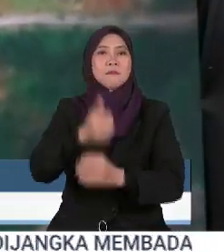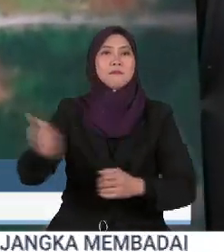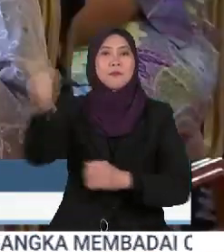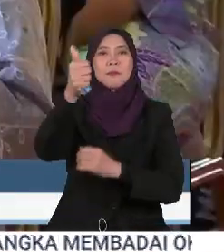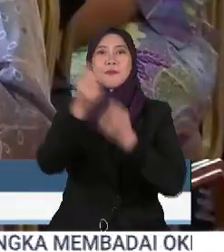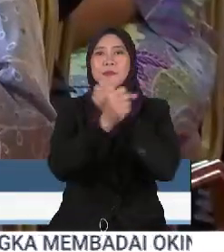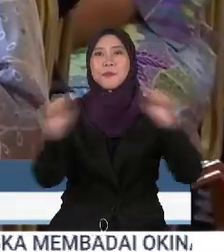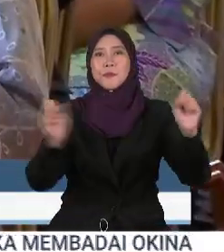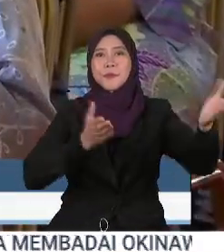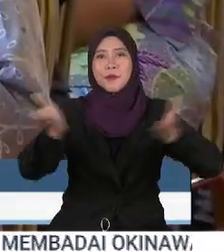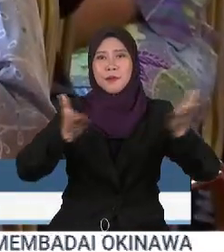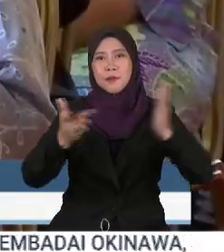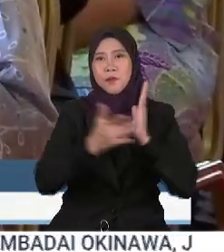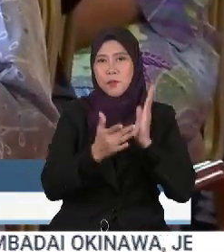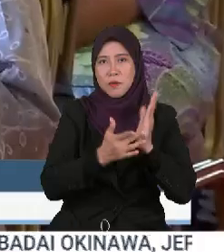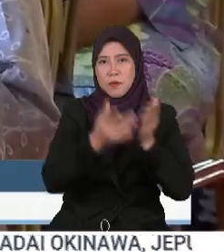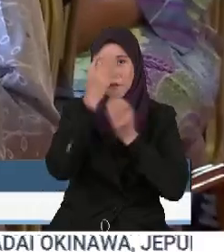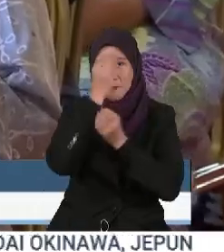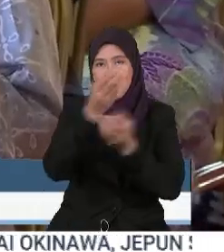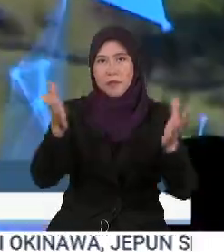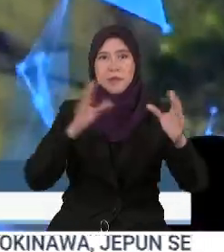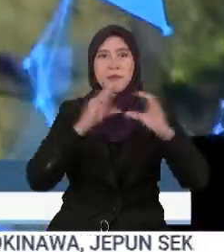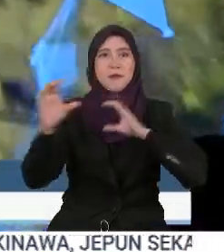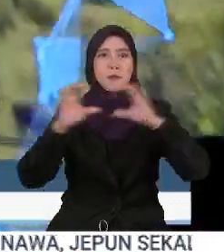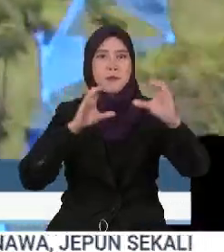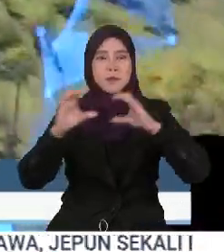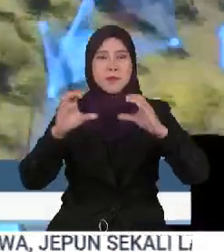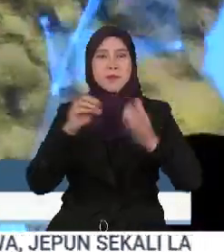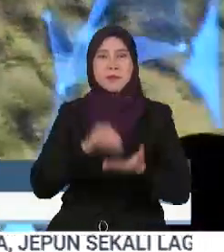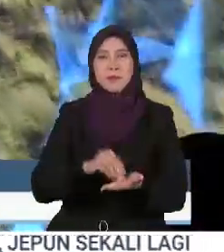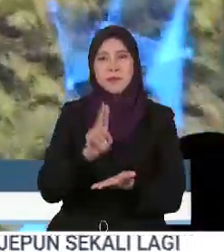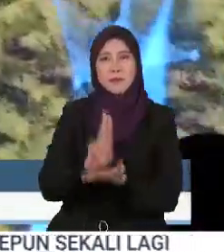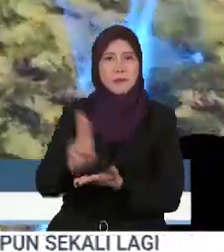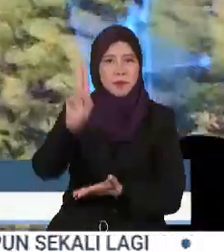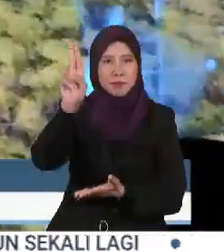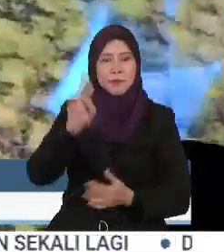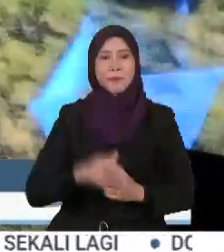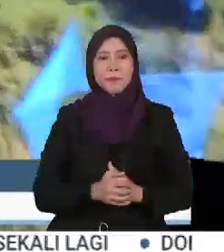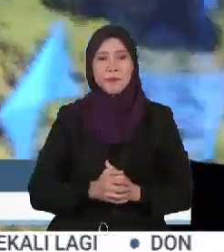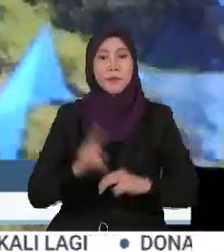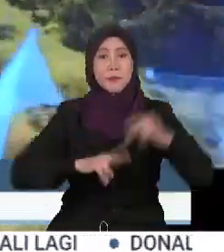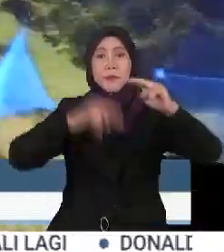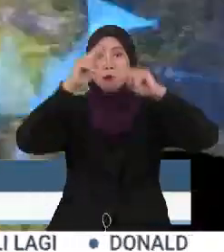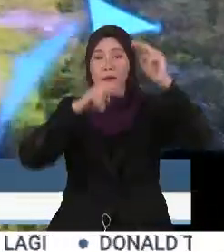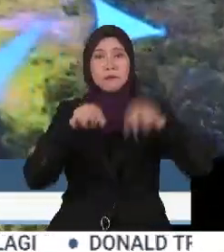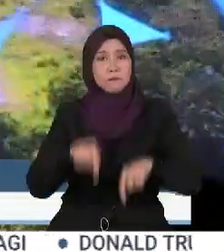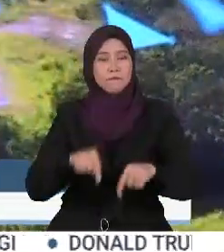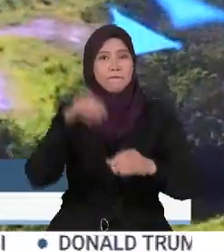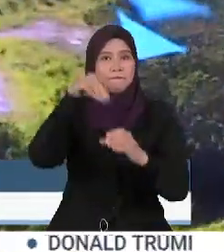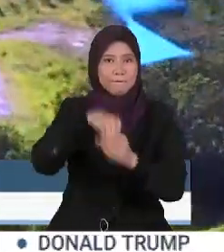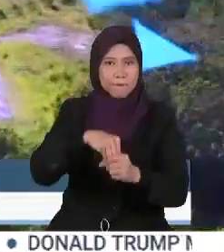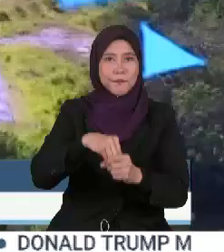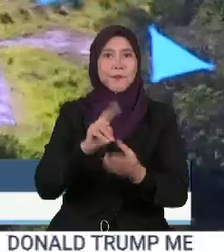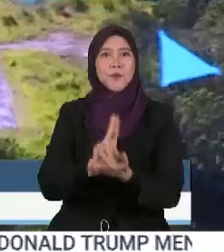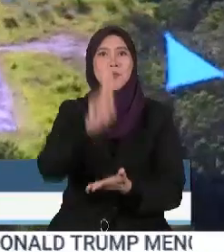dalam menyediakan perkhidmatan teknologi maklumat dan komunikasi di universiti itu. Ia dibina melalui sumber dalaman